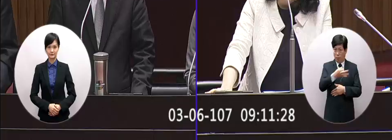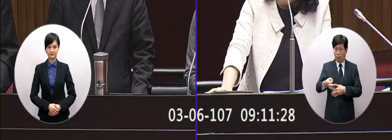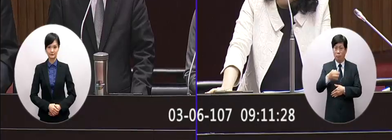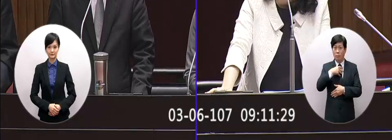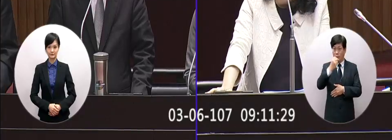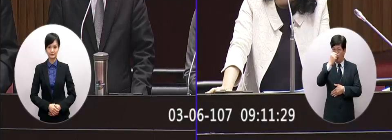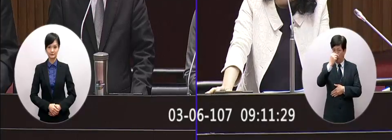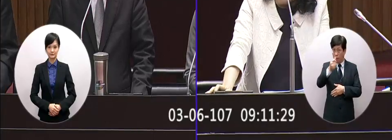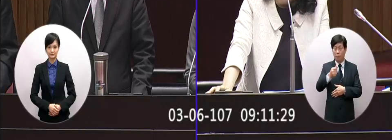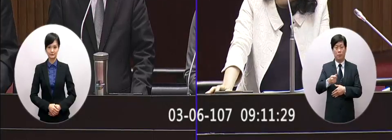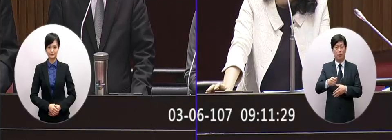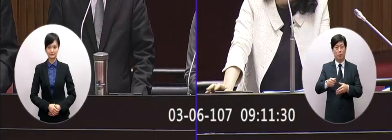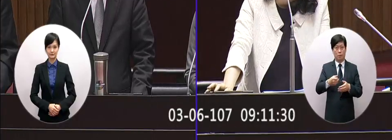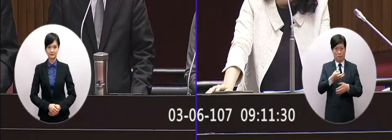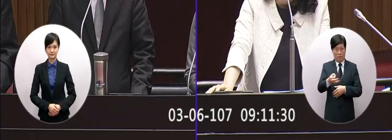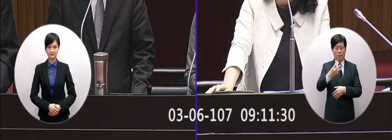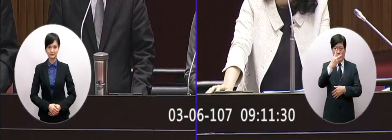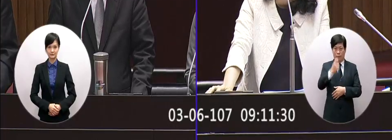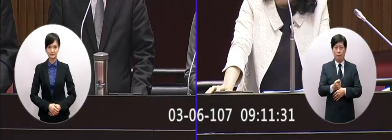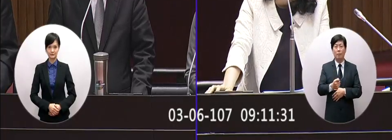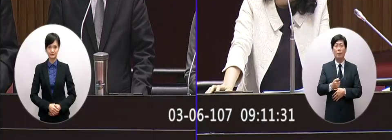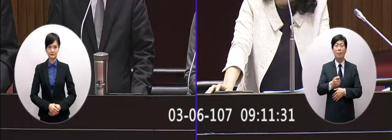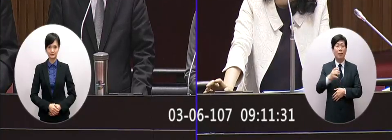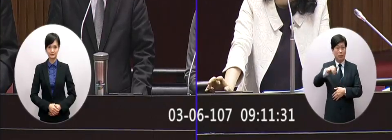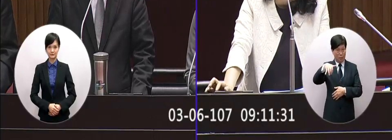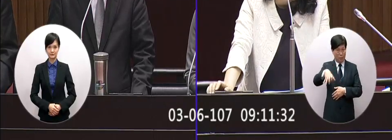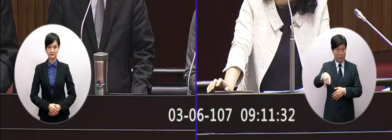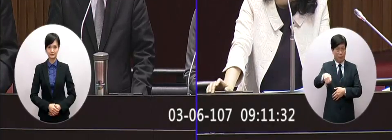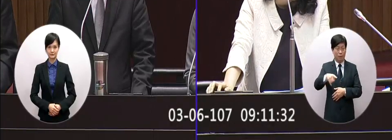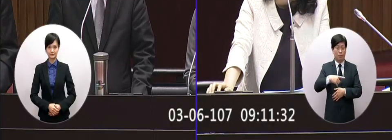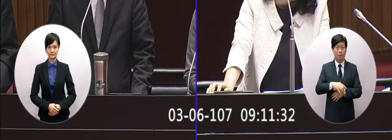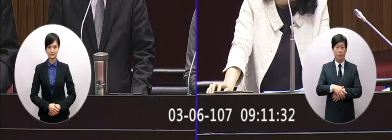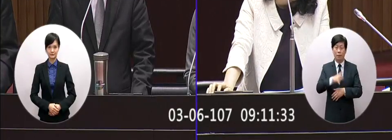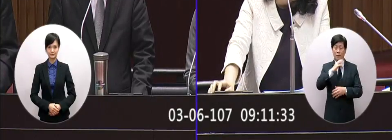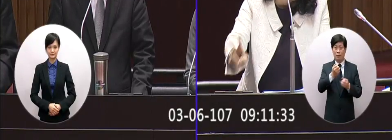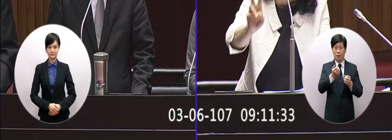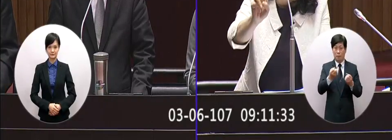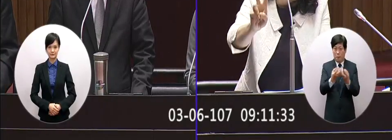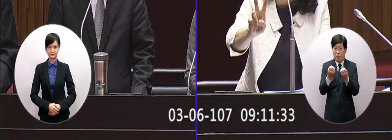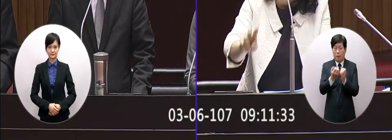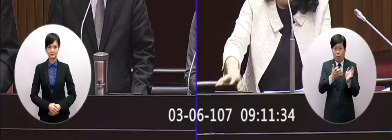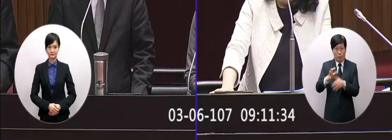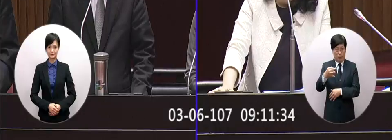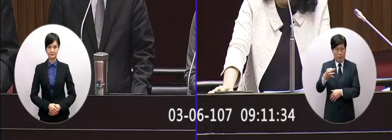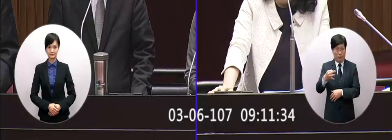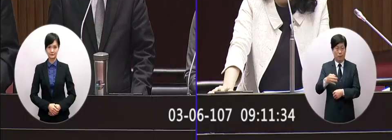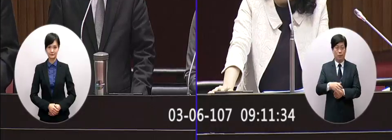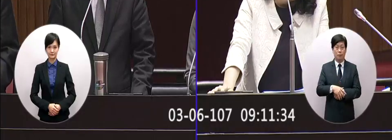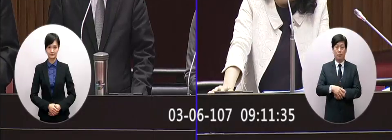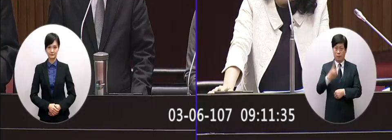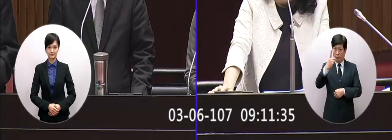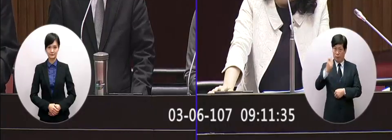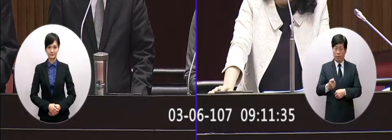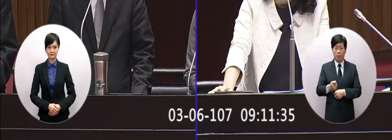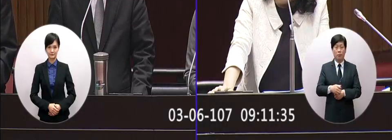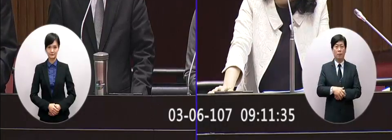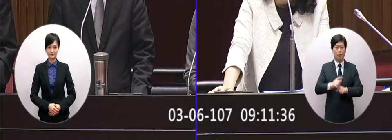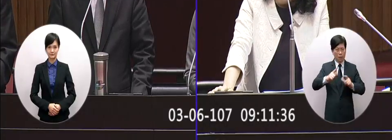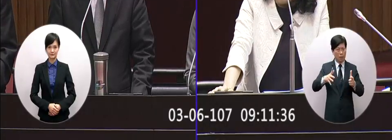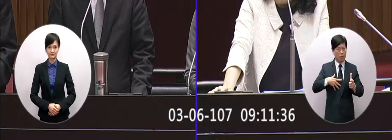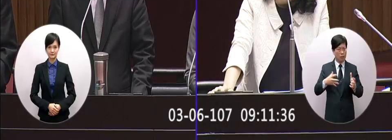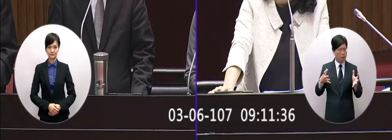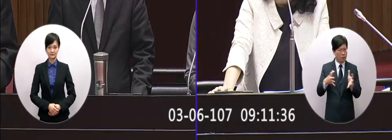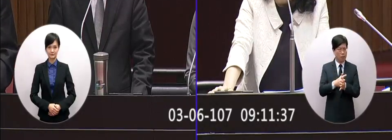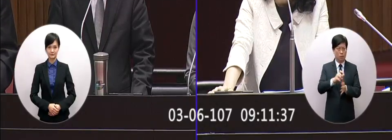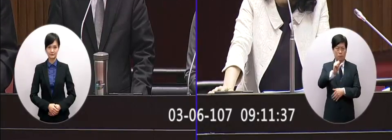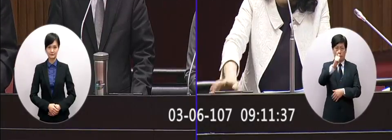直接拨3亿，那地方的这个我们灾害准备金的部分，我们是这个2亿嘛，所以大概是